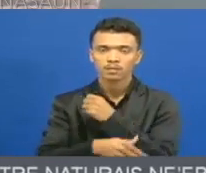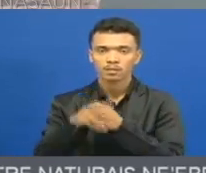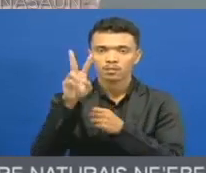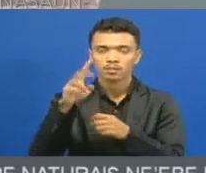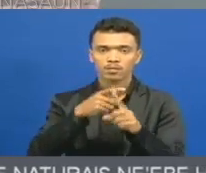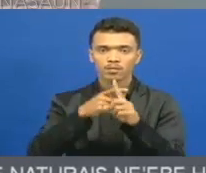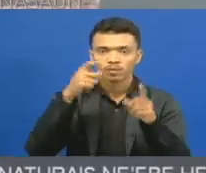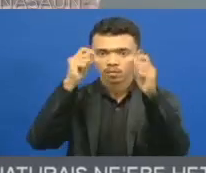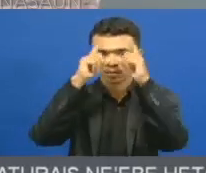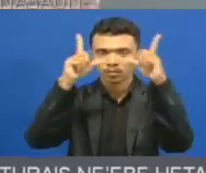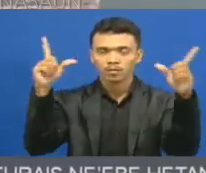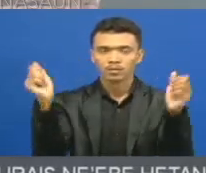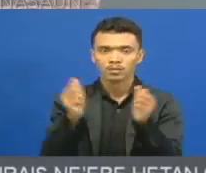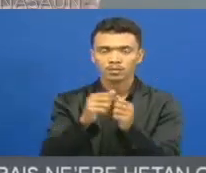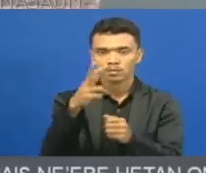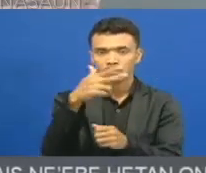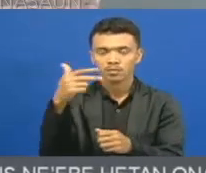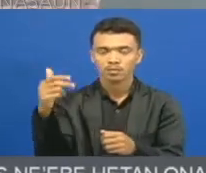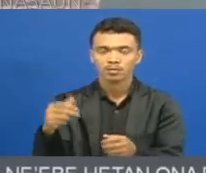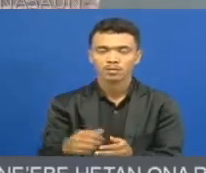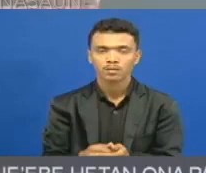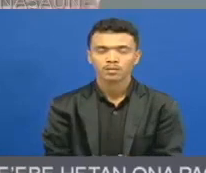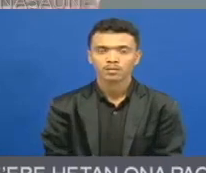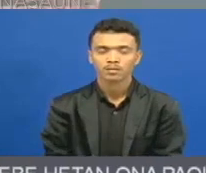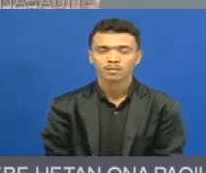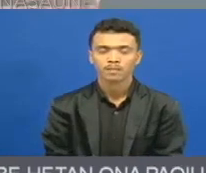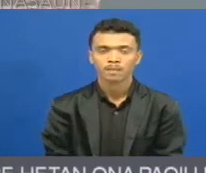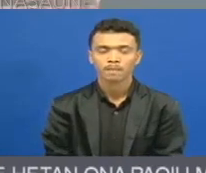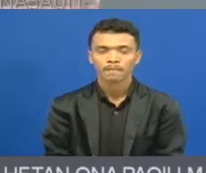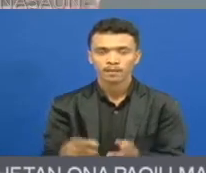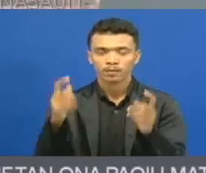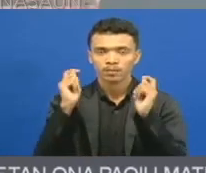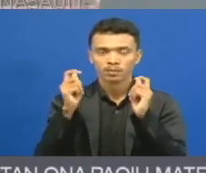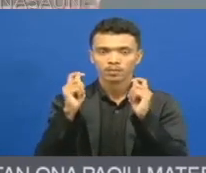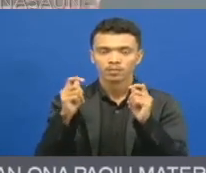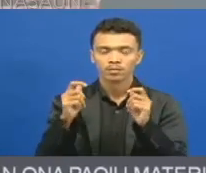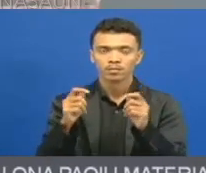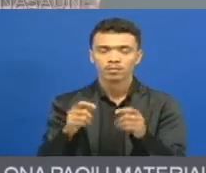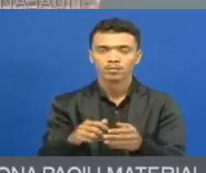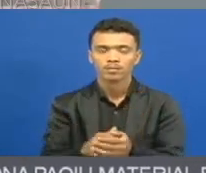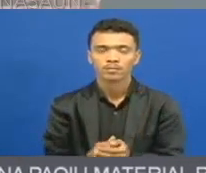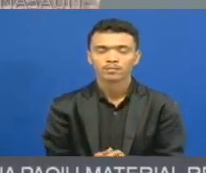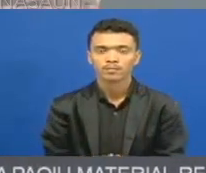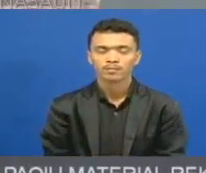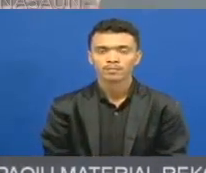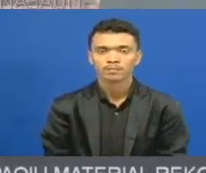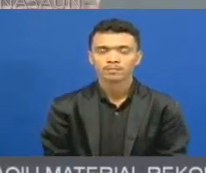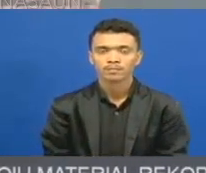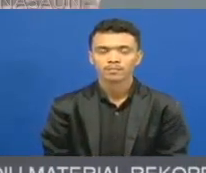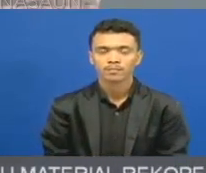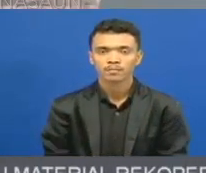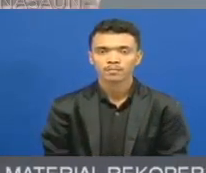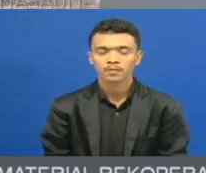ke TTU, atau dari TTU ke Timor Leste, itu dilakukan screening untuk tiga penyakit ini. Screening ini untuk